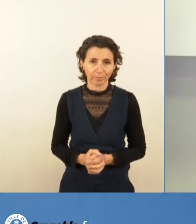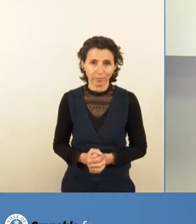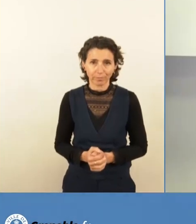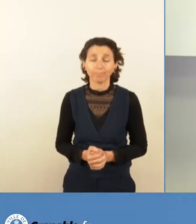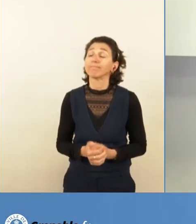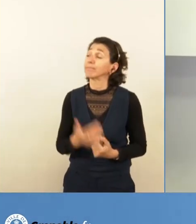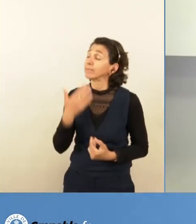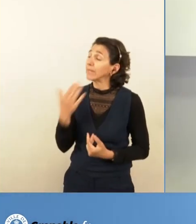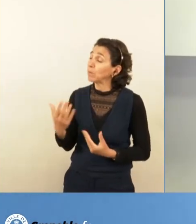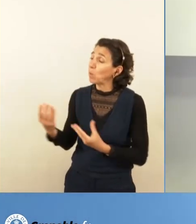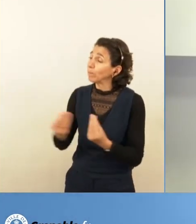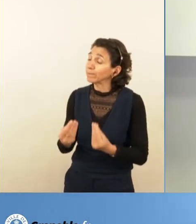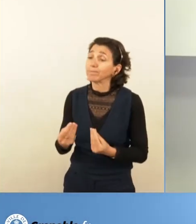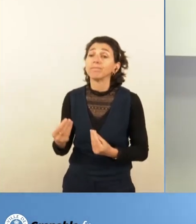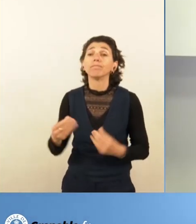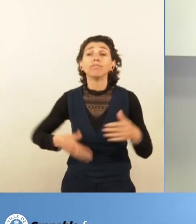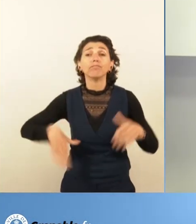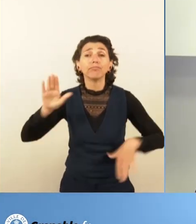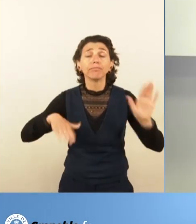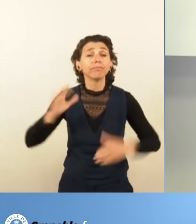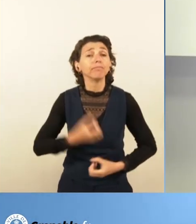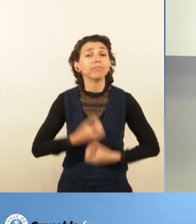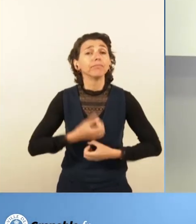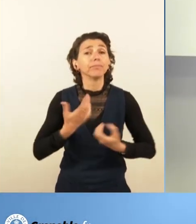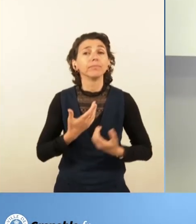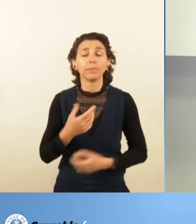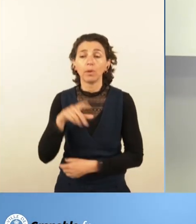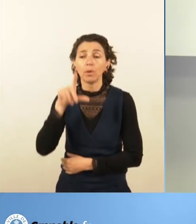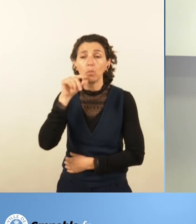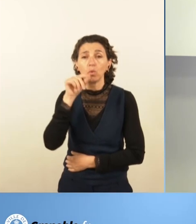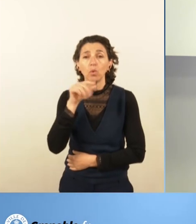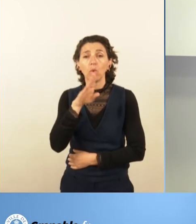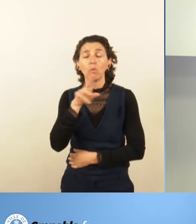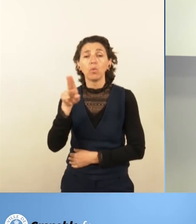merci beaucoup y a-t-il des demandes de prise de parole oui monsieur Bouzigues